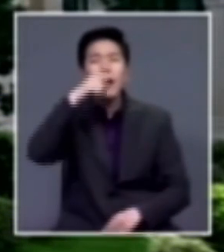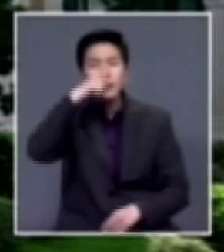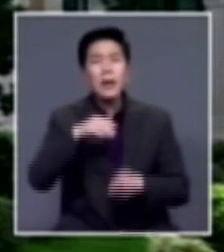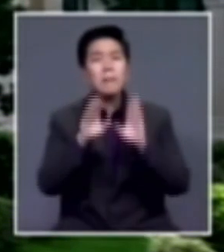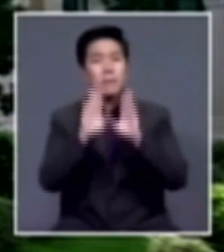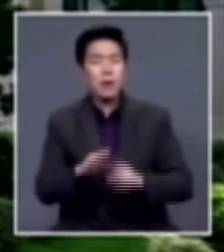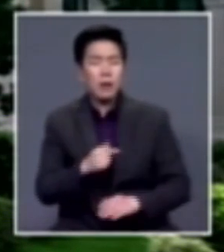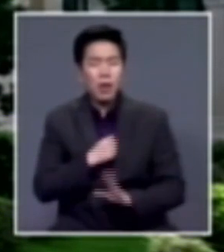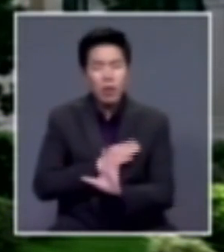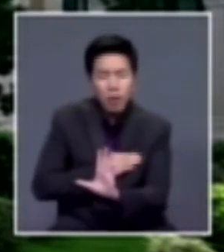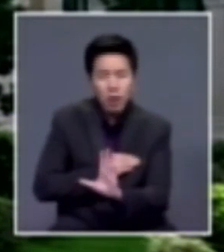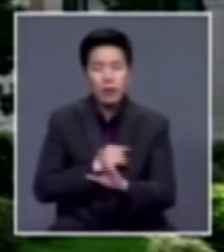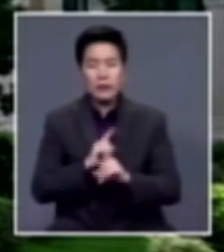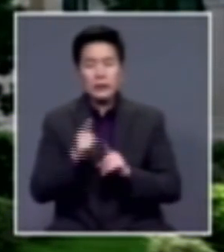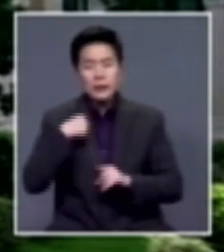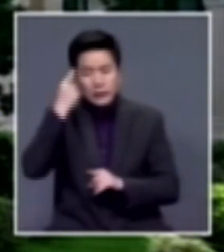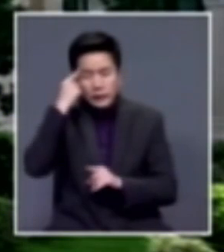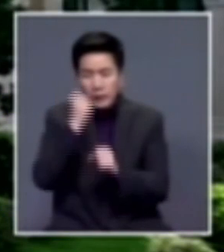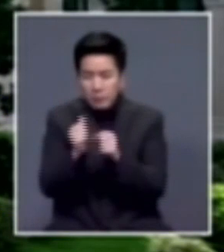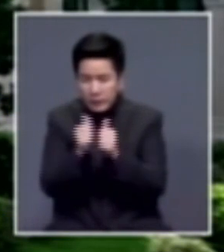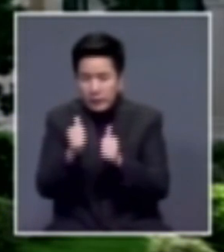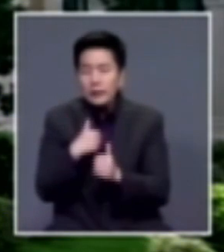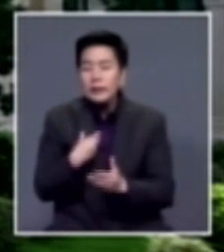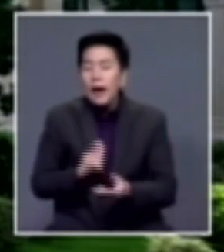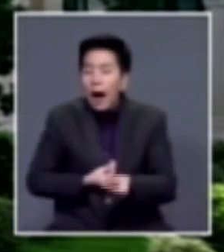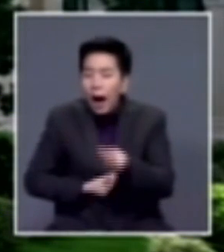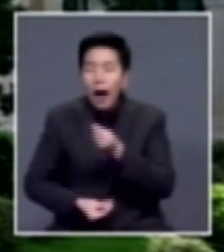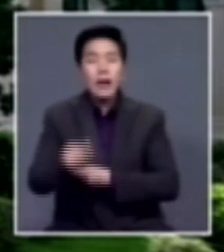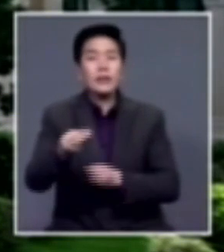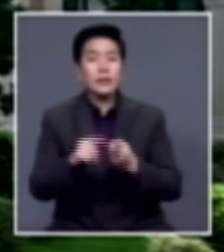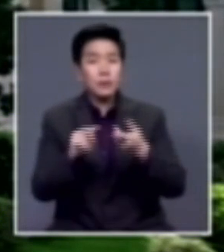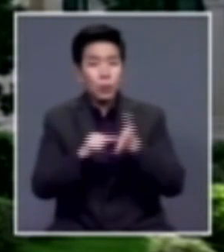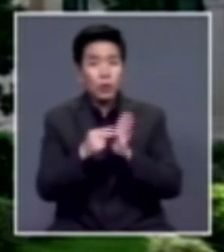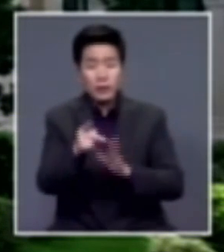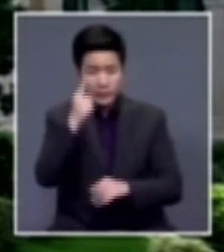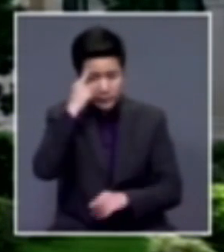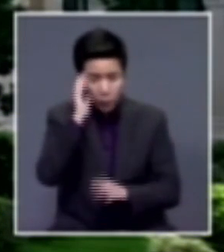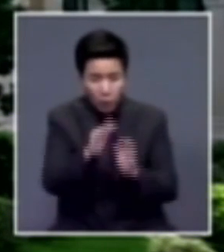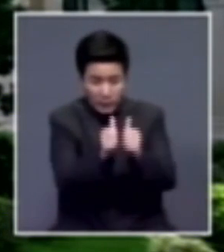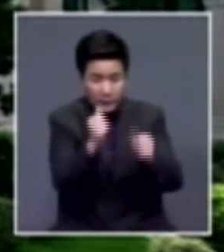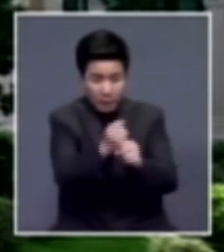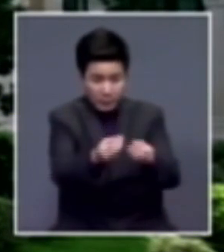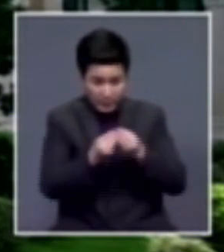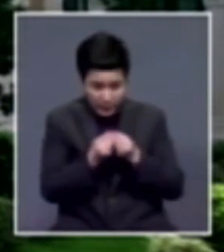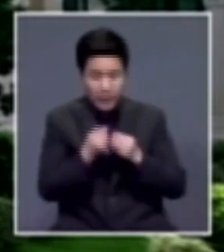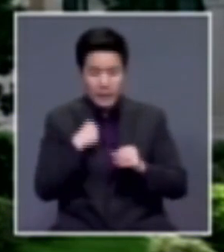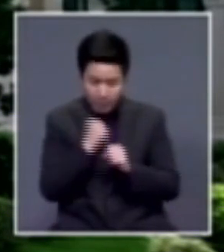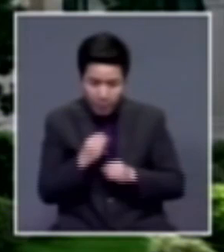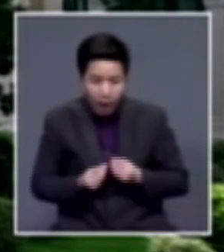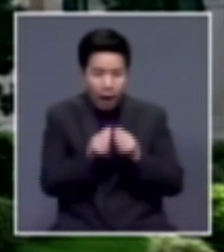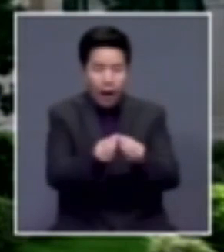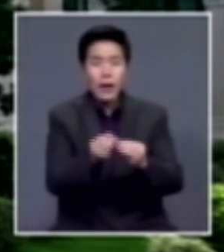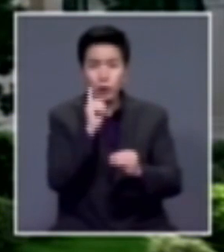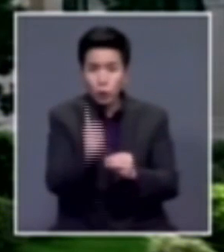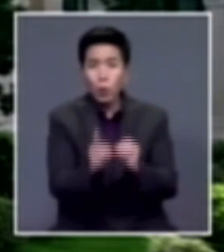นและรู้จักบุญคุณคนอันนี้ก็ขอแยกออกนะครับผมไม่ว่าถ้าจะมีความกตัญญูรู้คุณแต่ต้องในทางที่ถูกต้องนะ